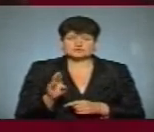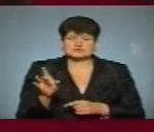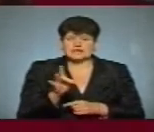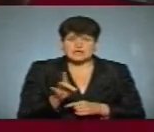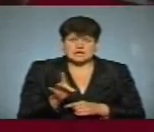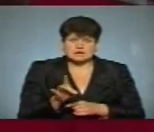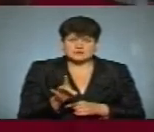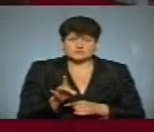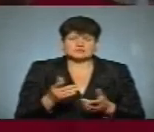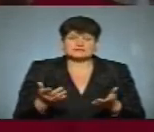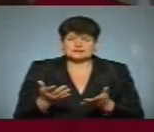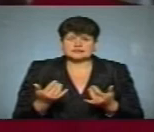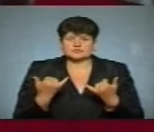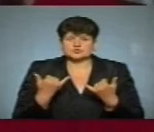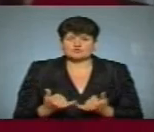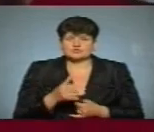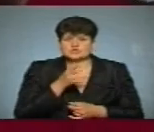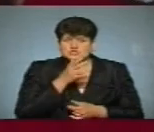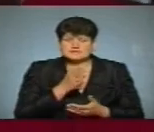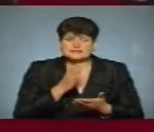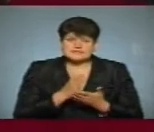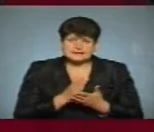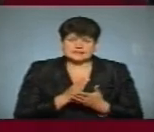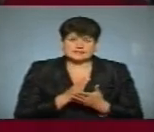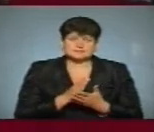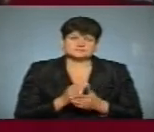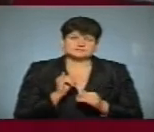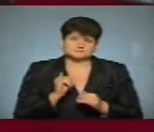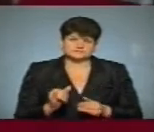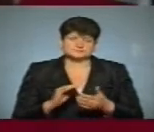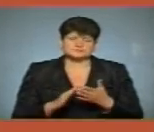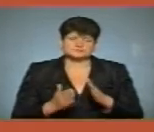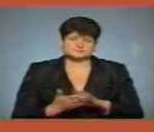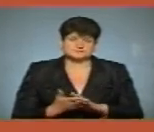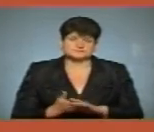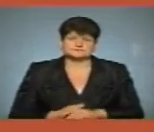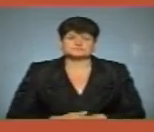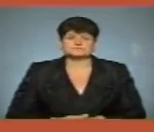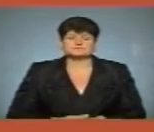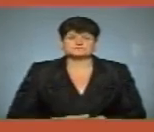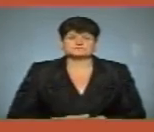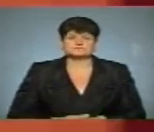район, де на сьогоднішній час є несприятлива епідеміологічна ситуація.